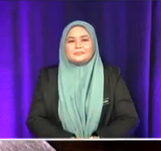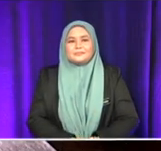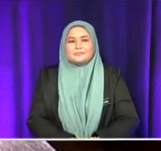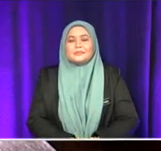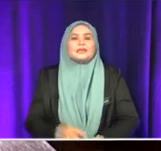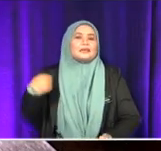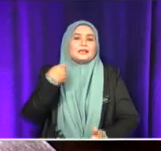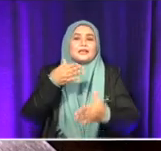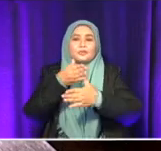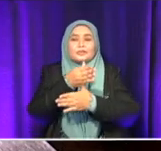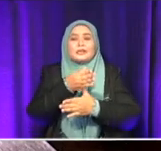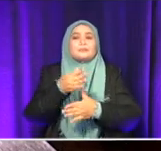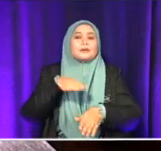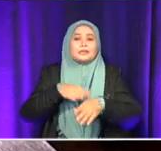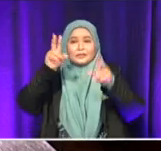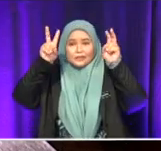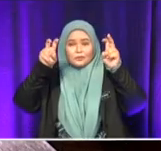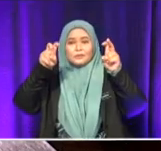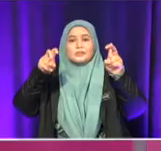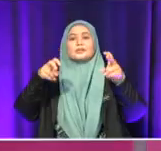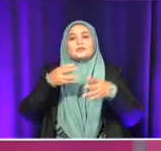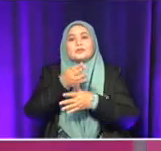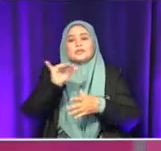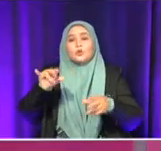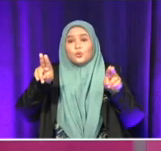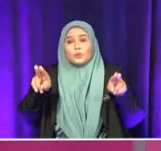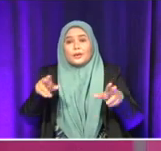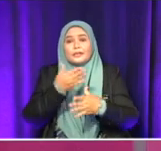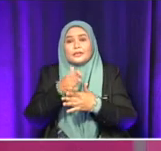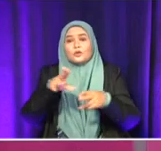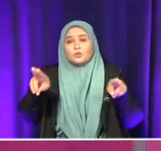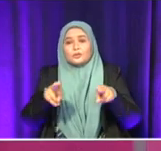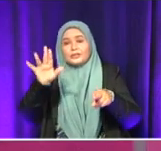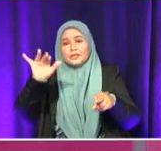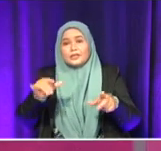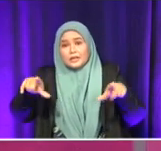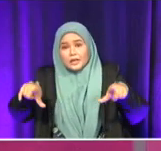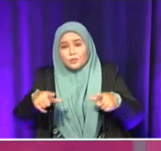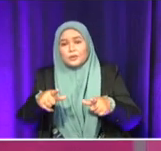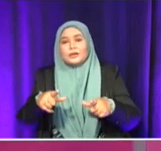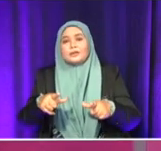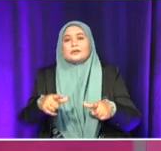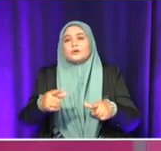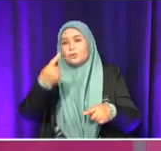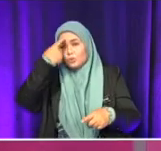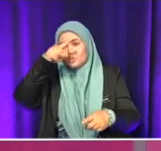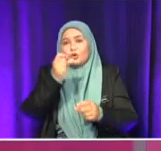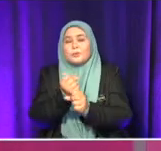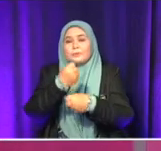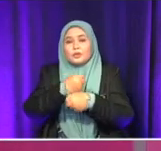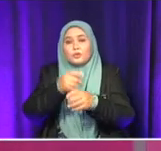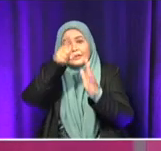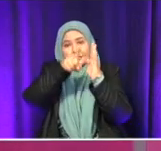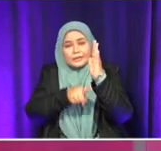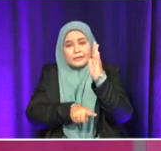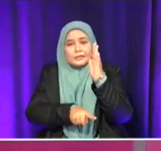kita teruskan kepada tahajud yang seterusnya adalah usaha yang dilaksanakan ada untuk membentuk satu dasar